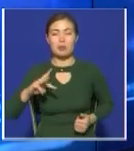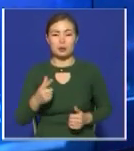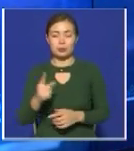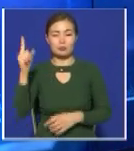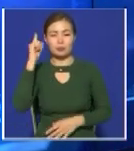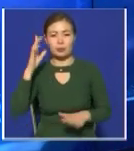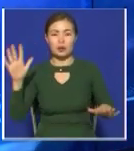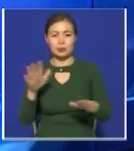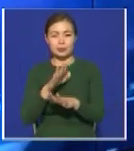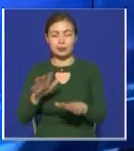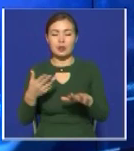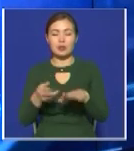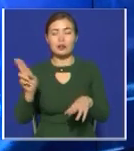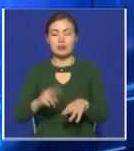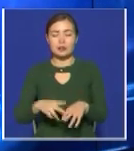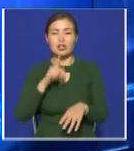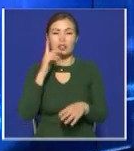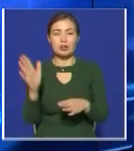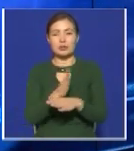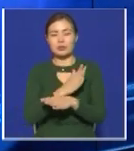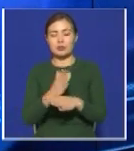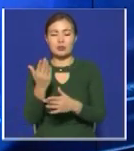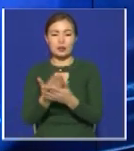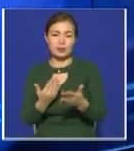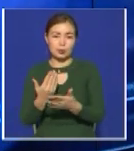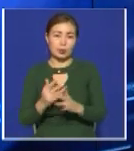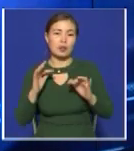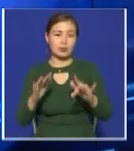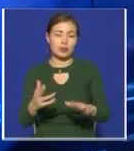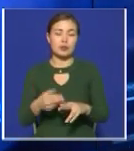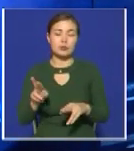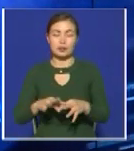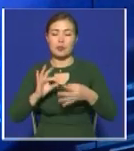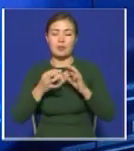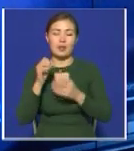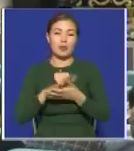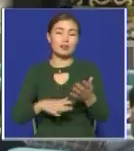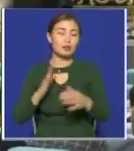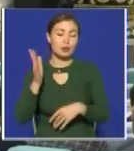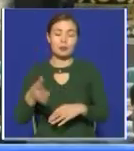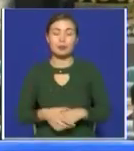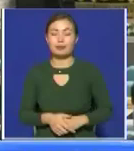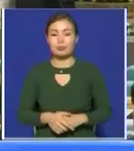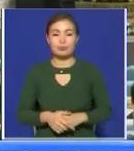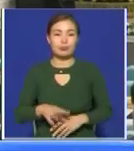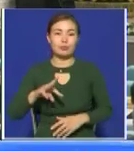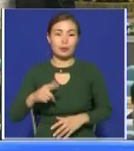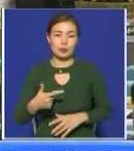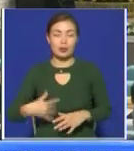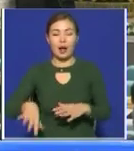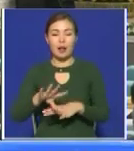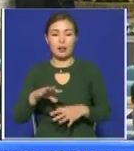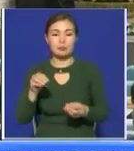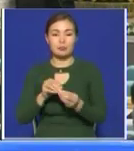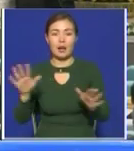дәстүрлі ән өнерін жастар арасында насихаттауға арналған. Тақырыпты тілшіміз жалғастырады. Маңғыстау